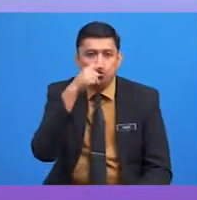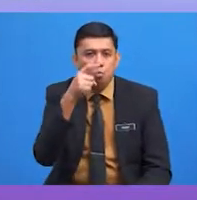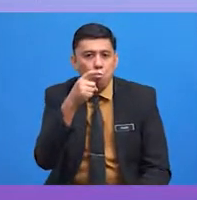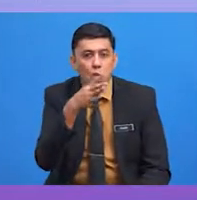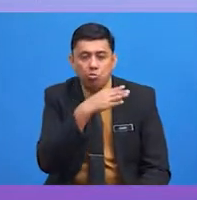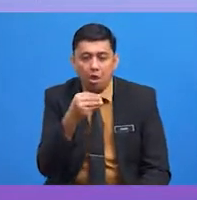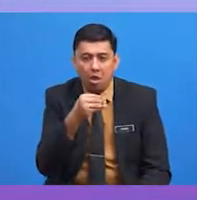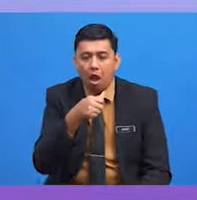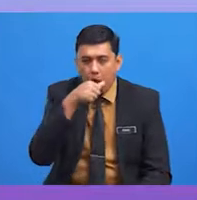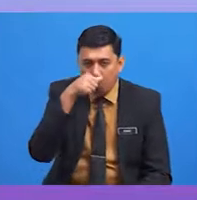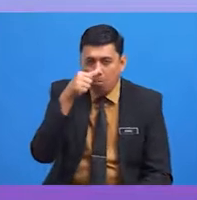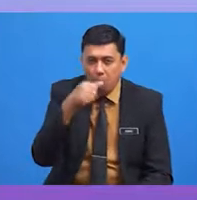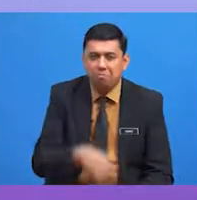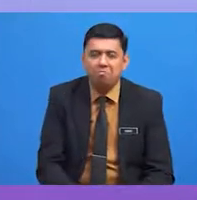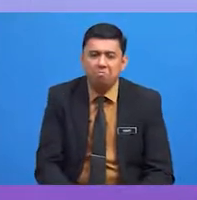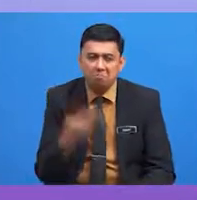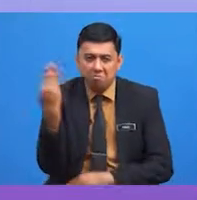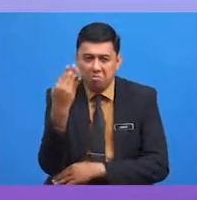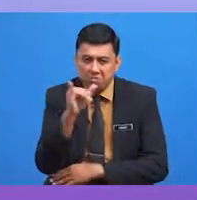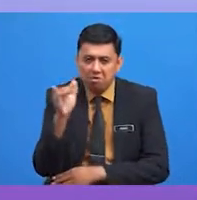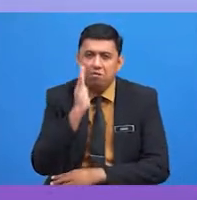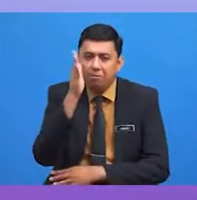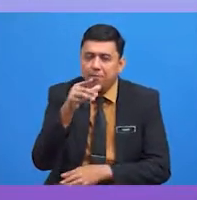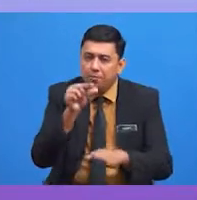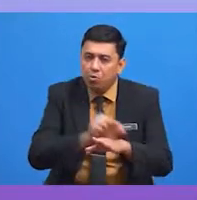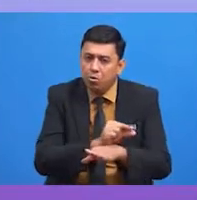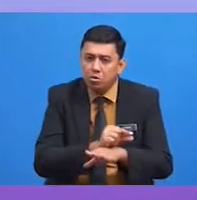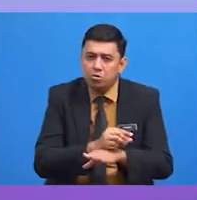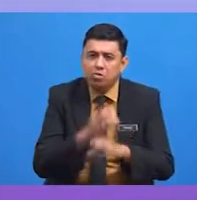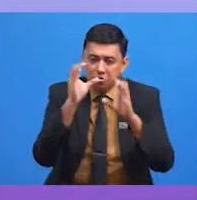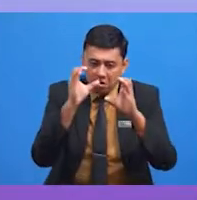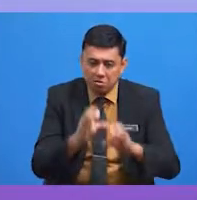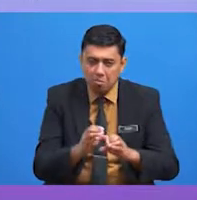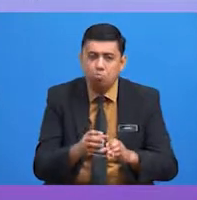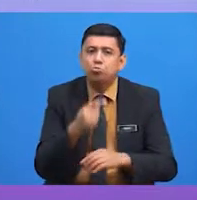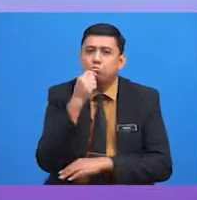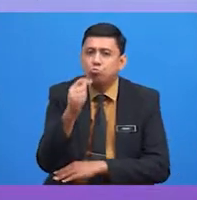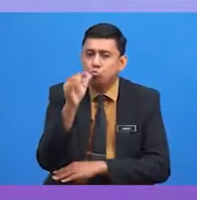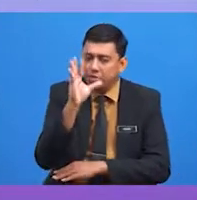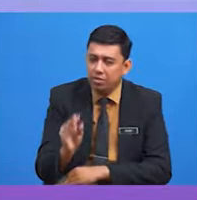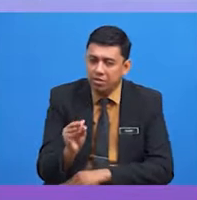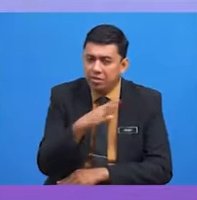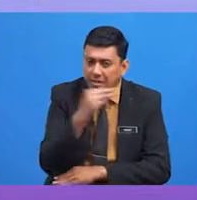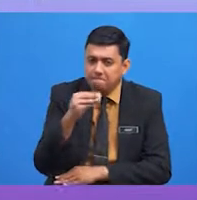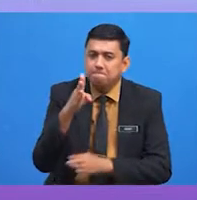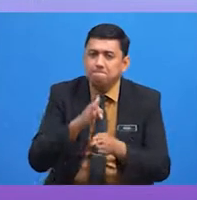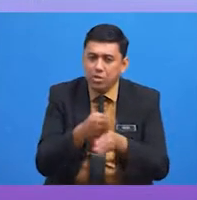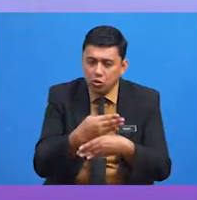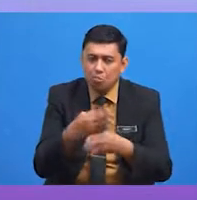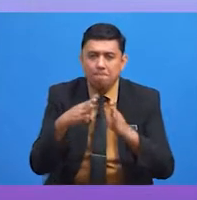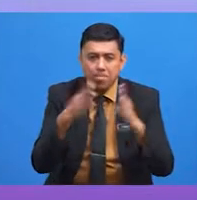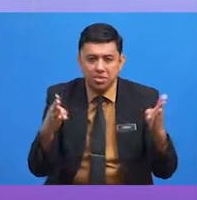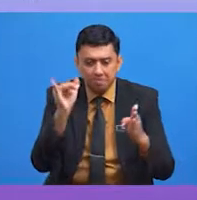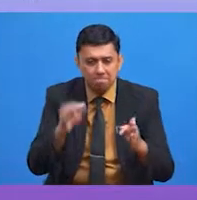dan angkuh biasanya akan menggunakan cara pertuturan dan bentuk bahasa